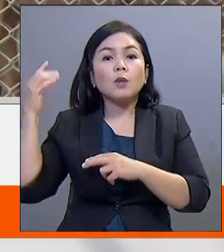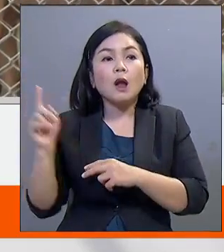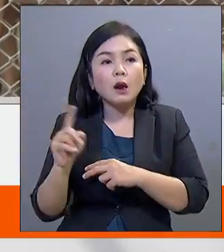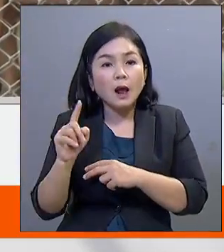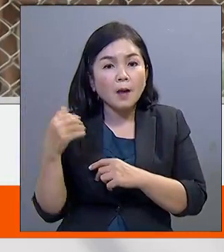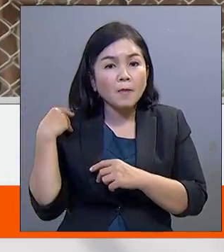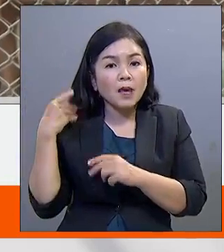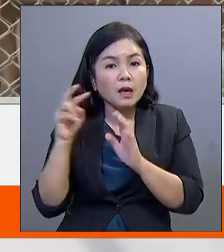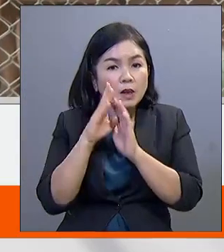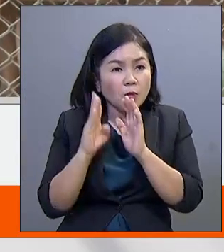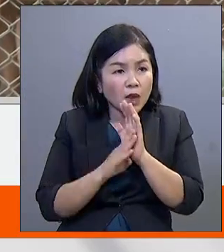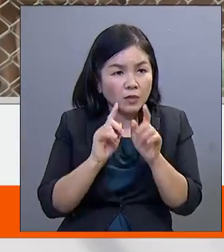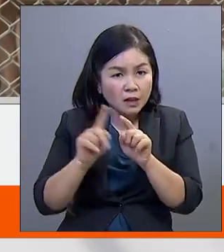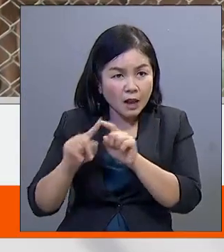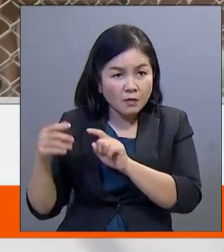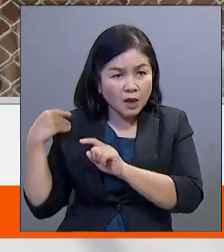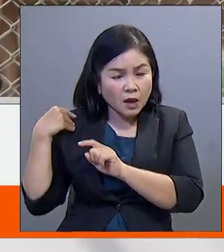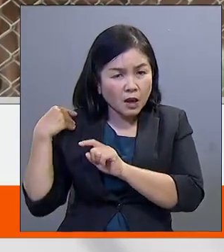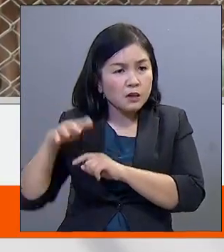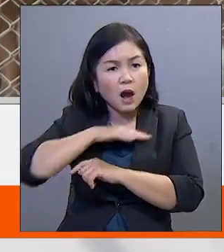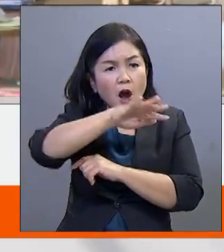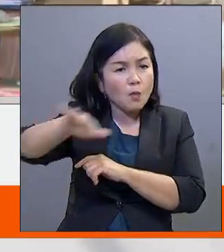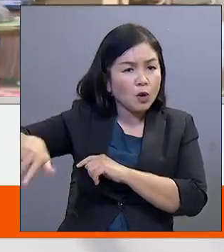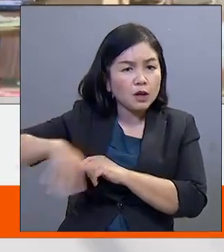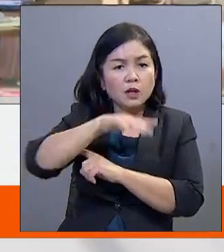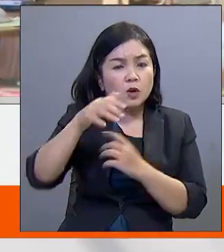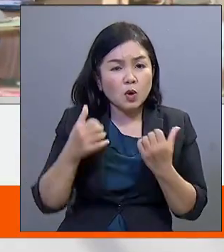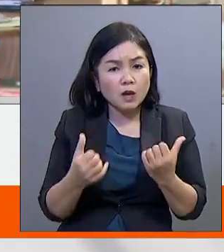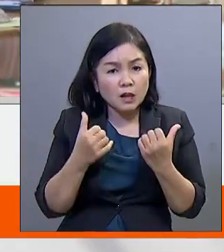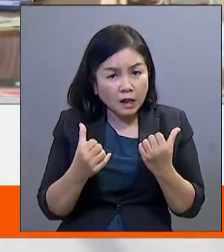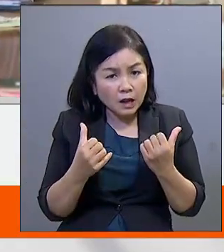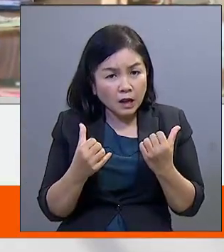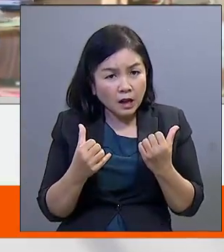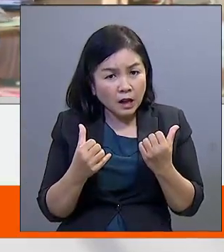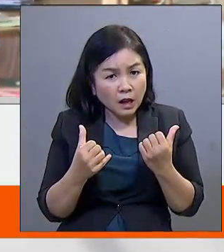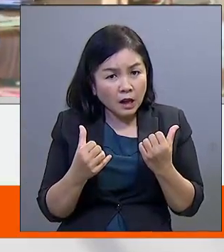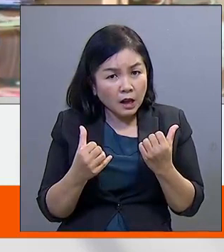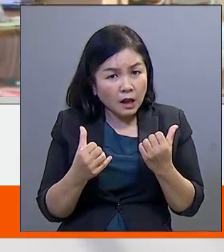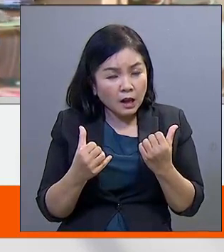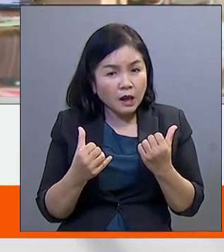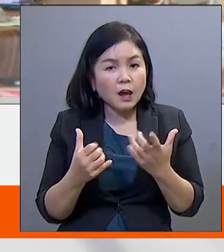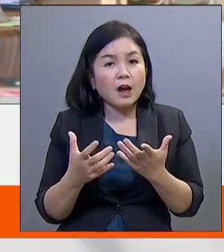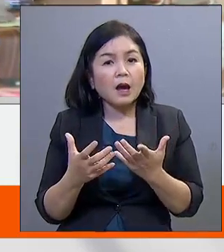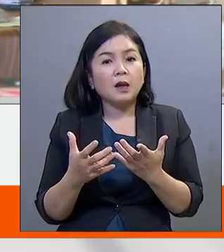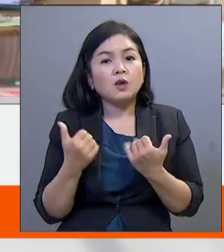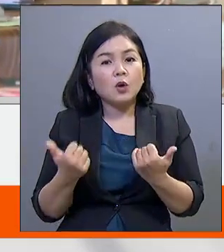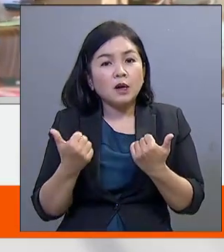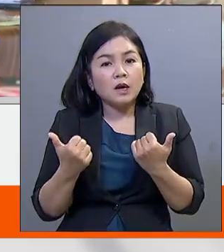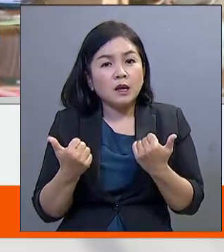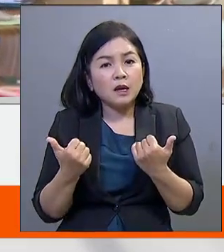Ontrip